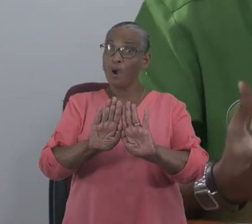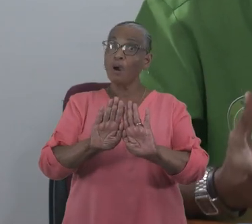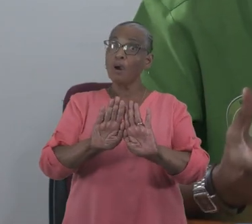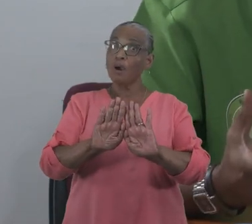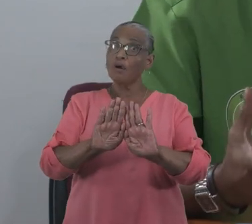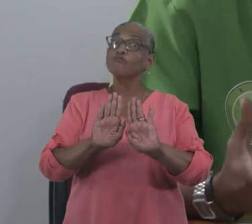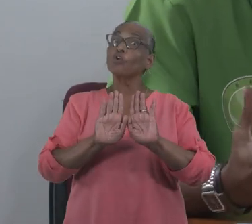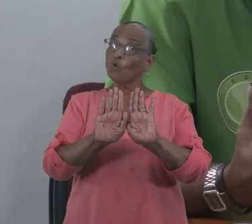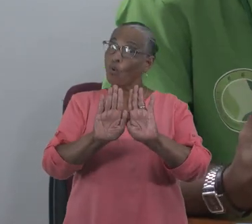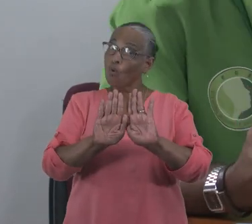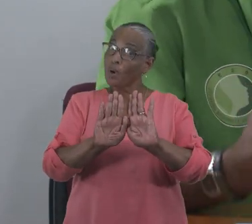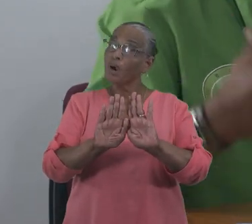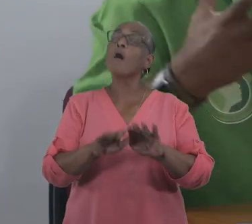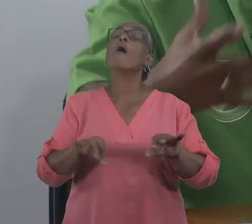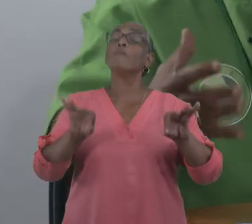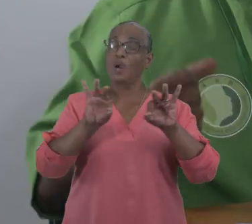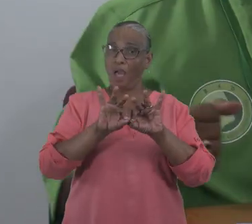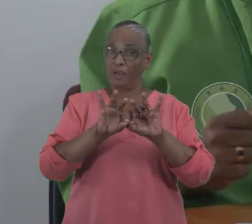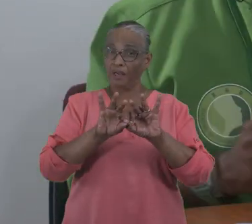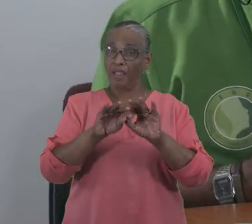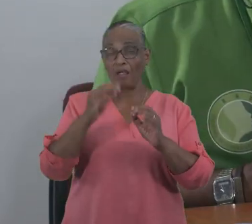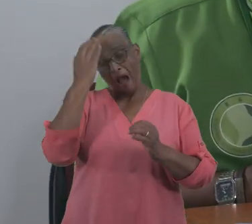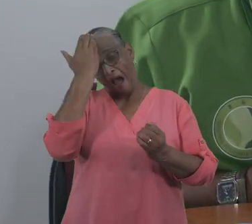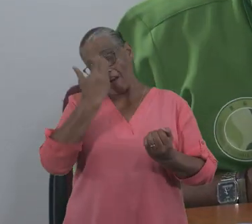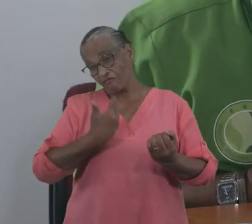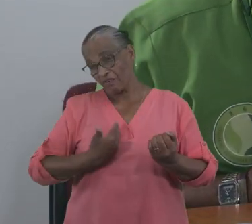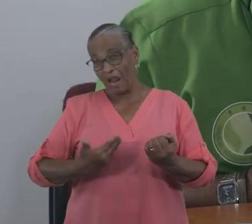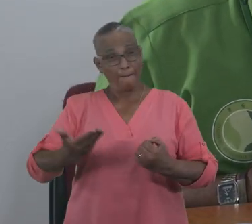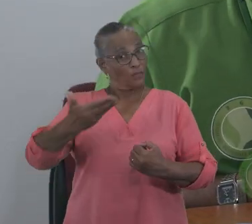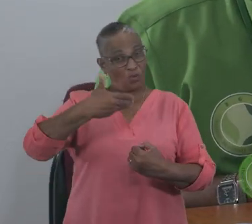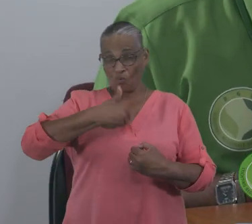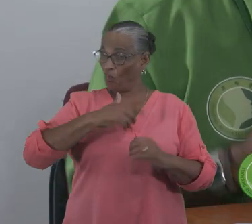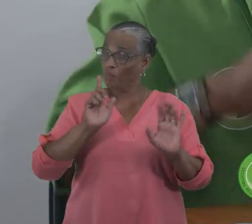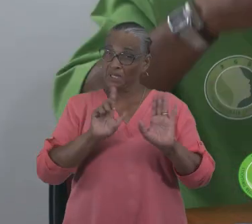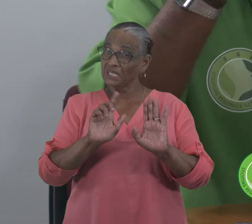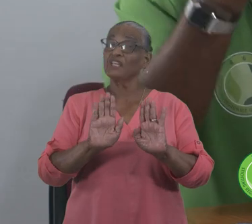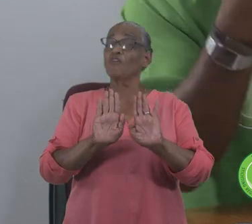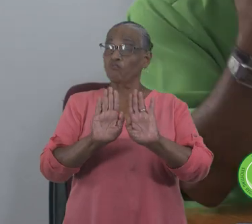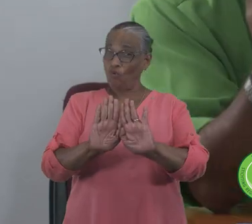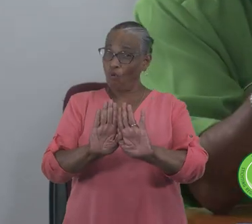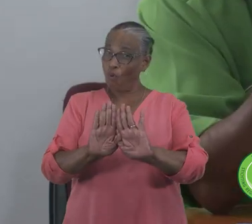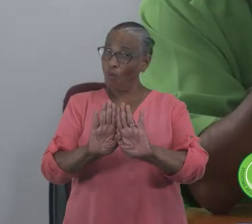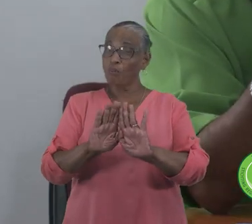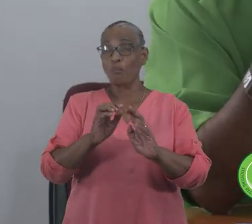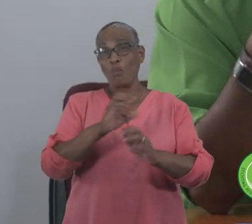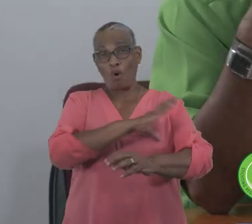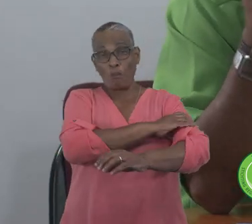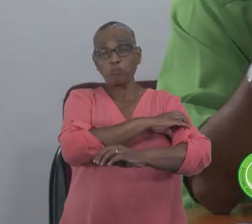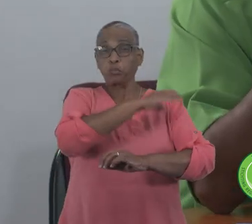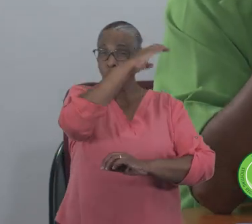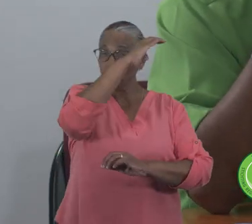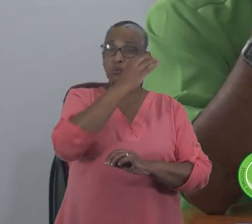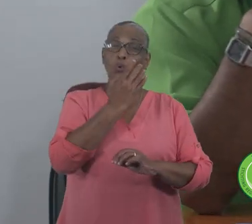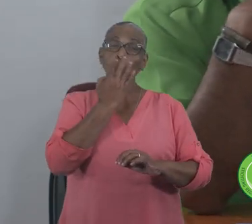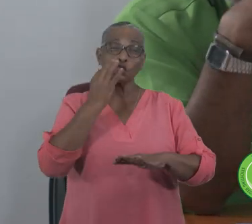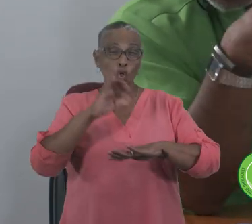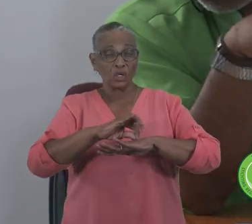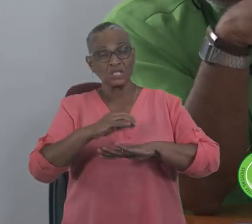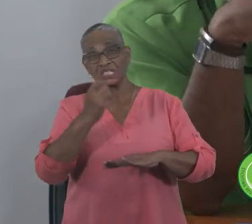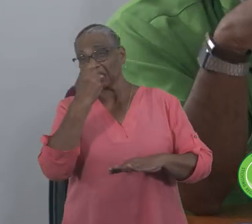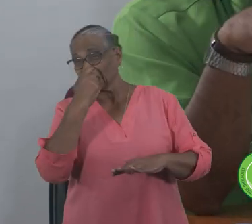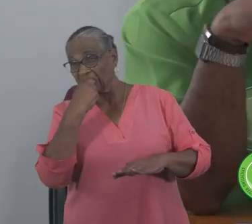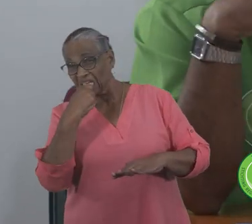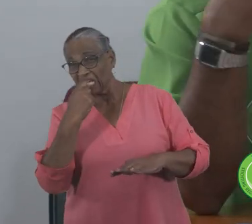Preventie is belangrijk. Hoe je dat kan voorkomen beroerte. Hoe je dat zijn de risicofactoren. Bloeddruk,